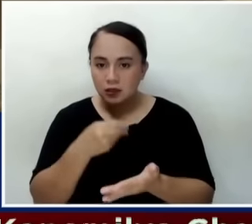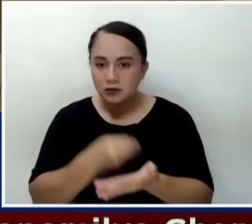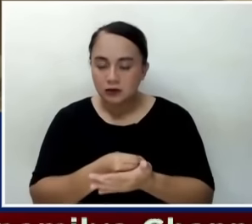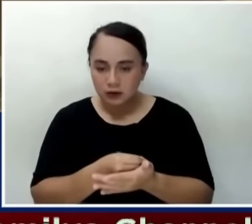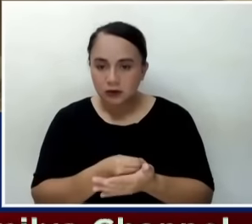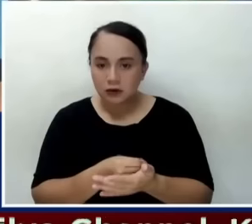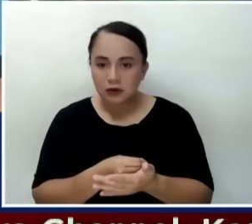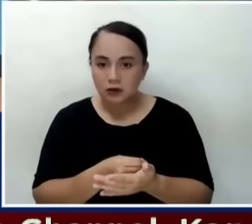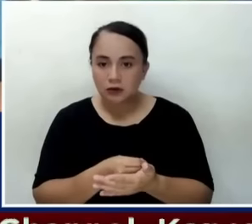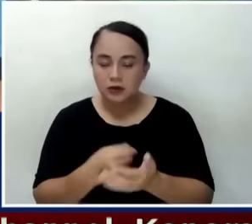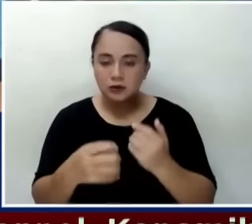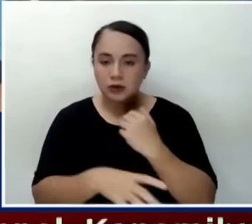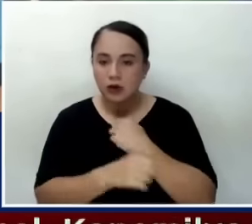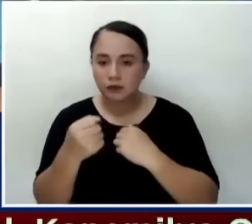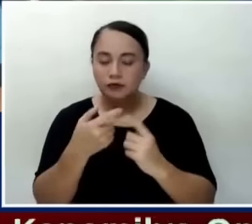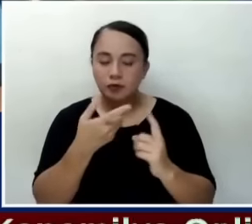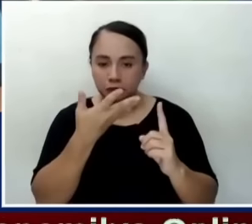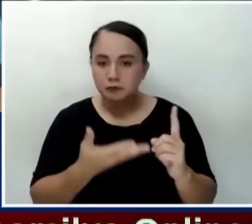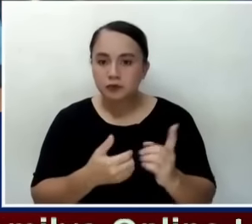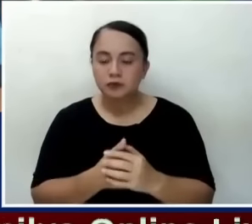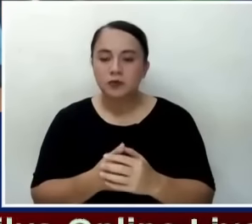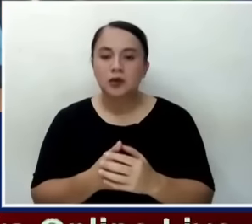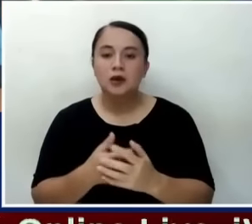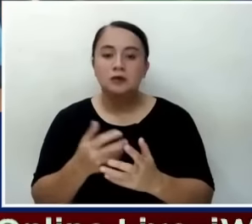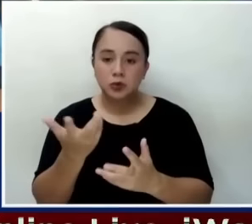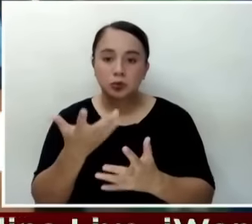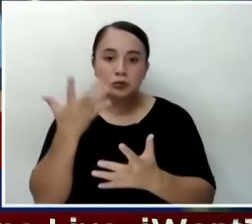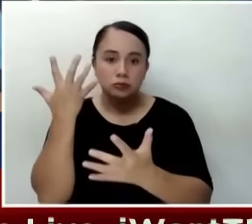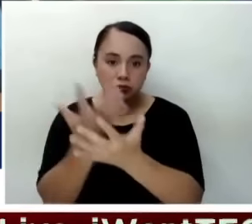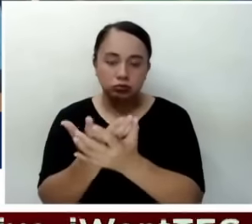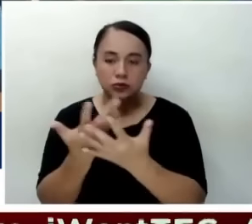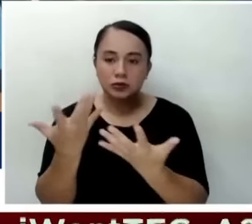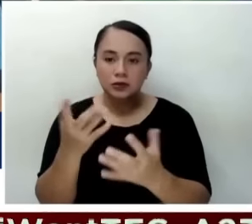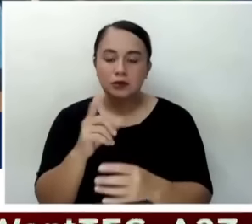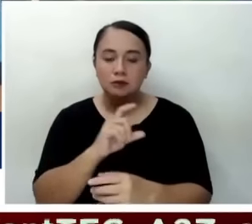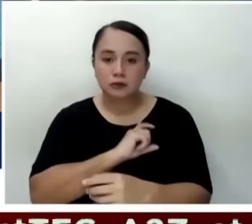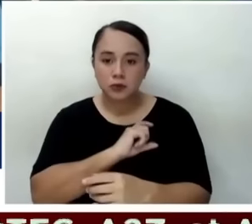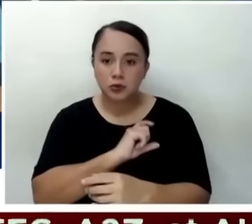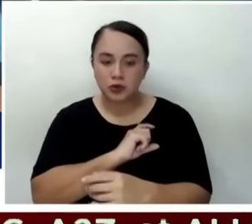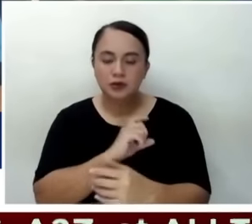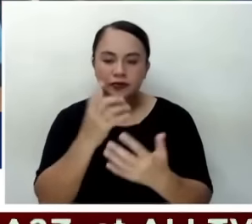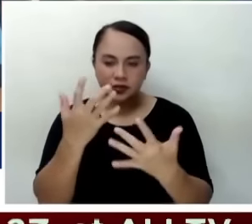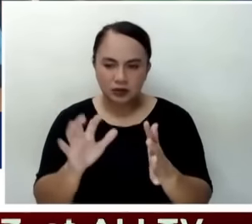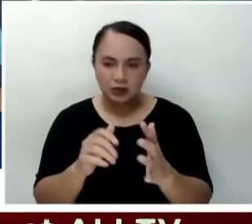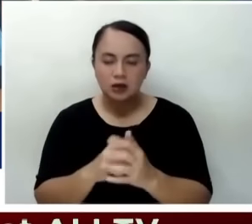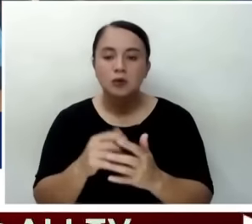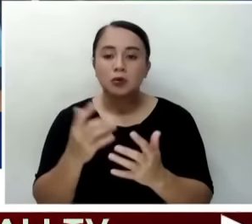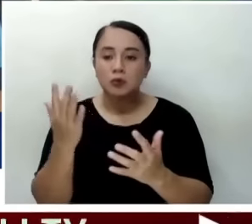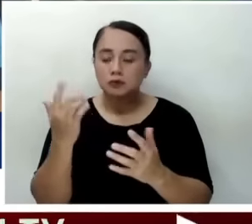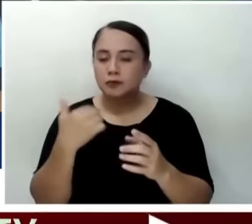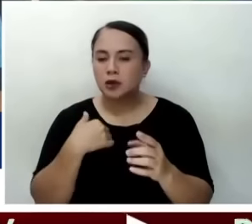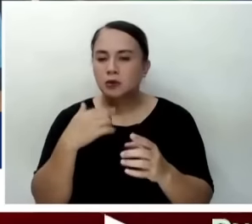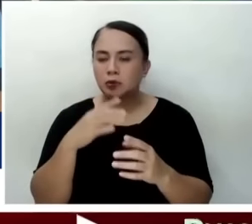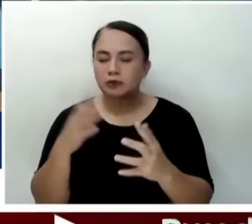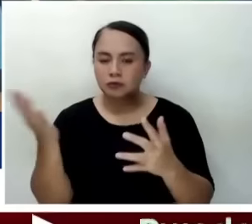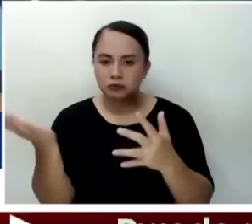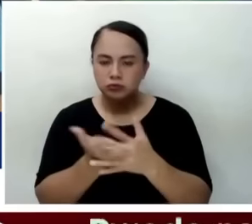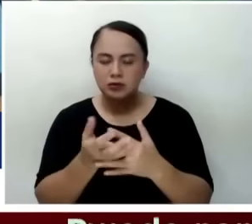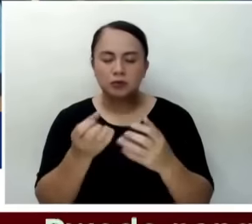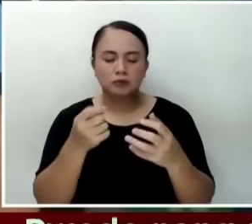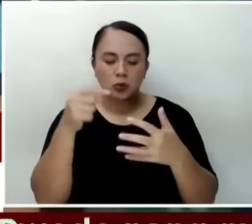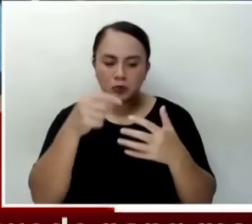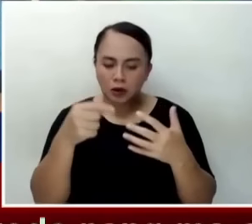took from her. Nakakulong na ang mga suspect sa Parañaque City Police Headquarters kung saan nasampahan na sila ng patong-patong